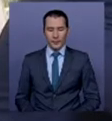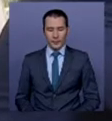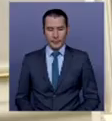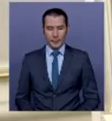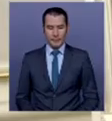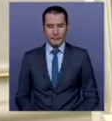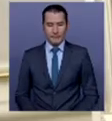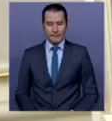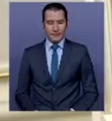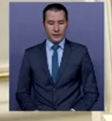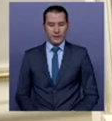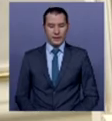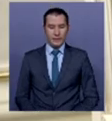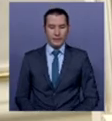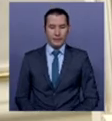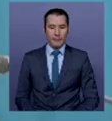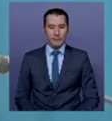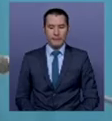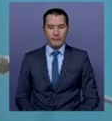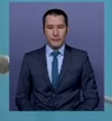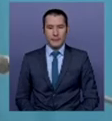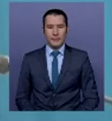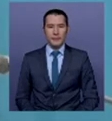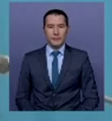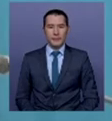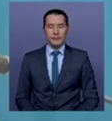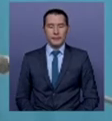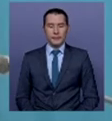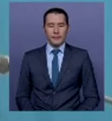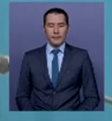Ботагөз Қайырбекова президент телерадио кешенінің көмегімен Нұр-Сұлтан қаласынан.